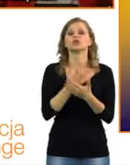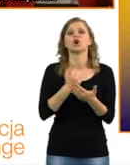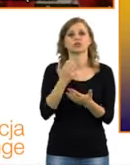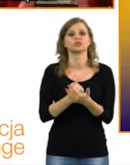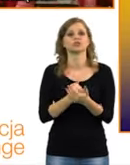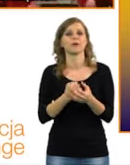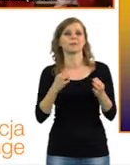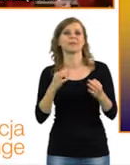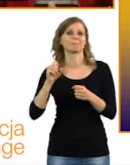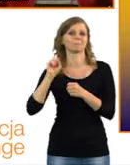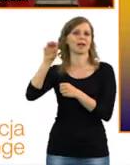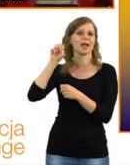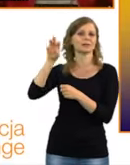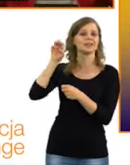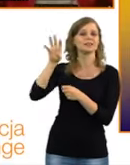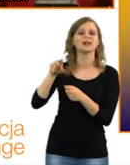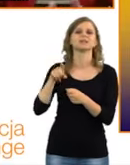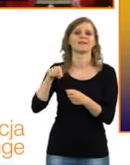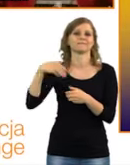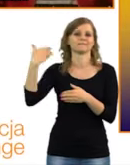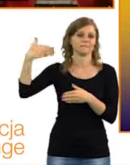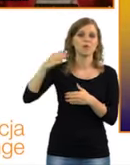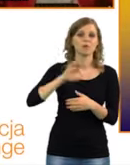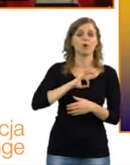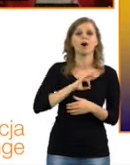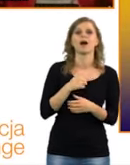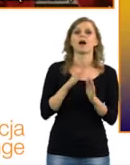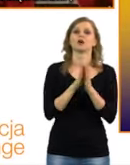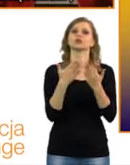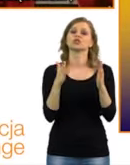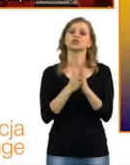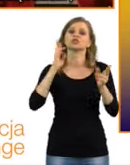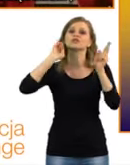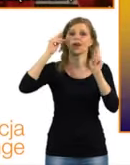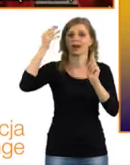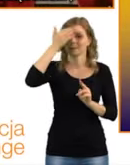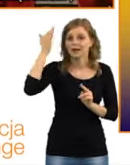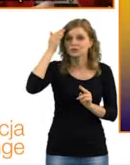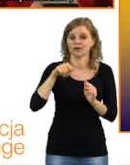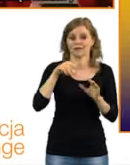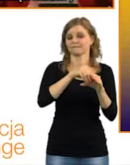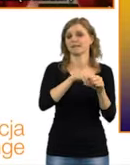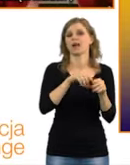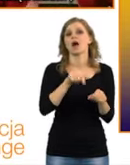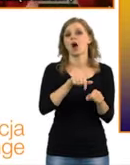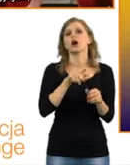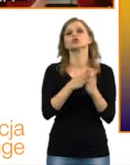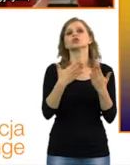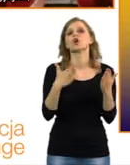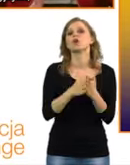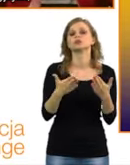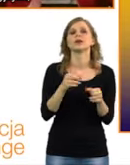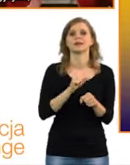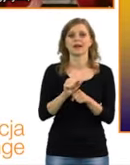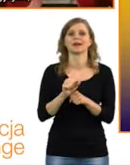Skorzystałam tutaj w tej prezentacji, w tym wykładzie z książeczki Dźwięki Marzeń, która znajduje się